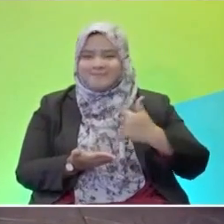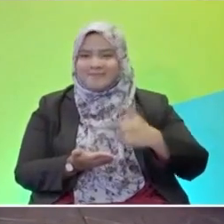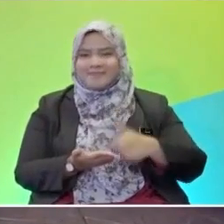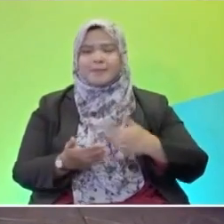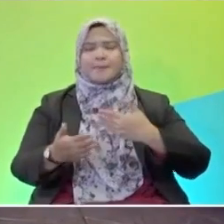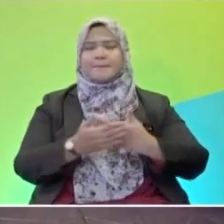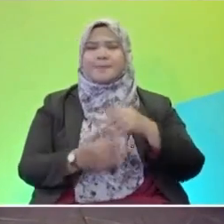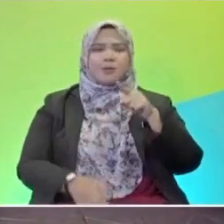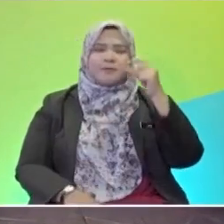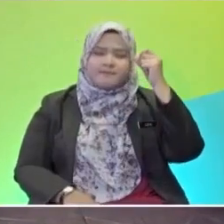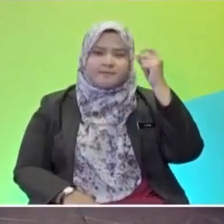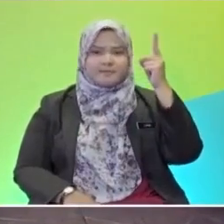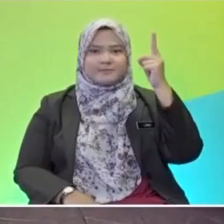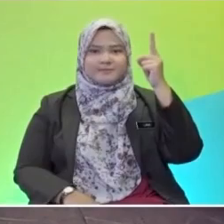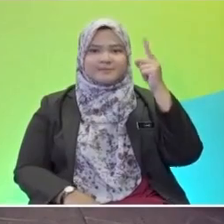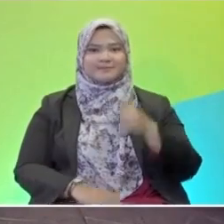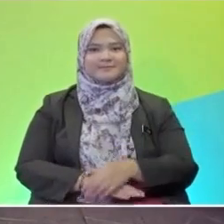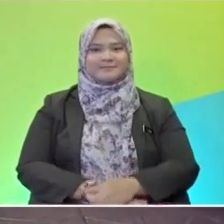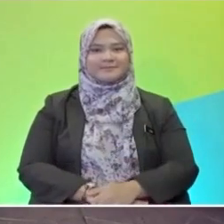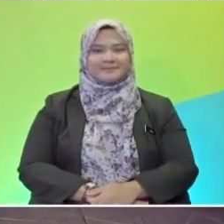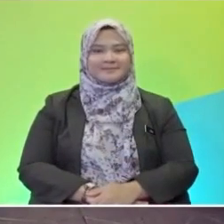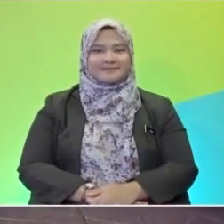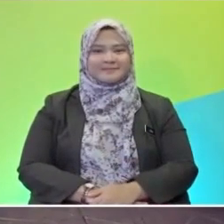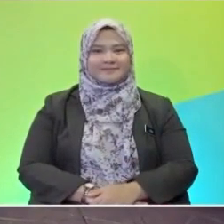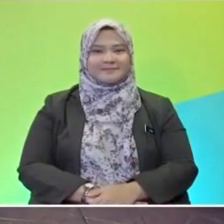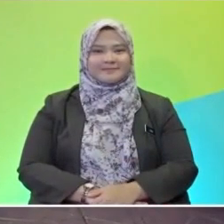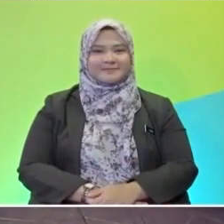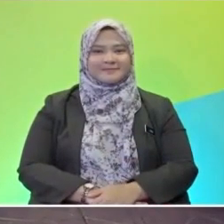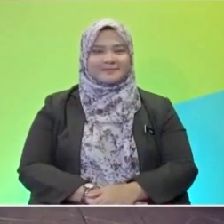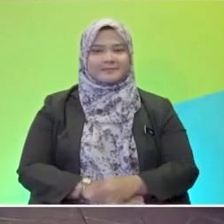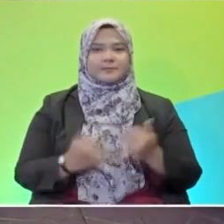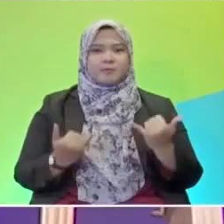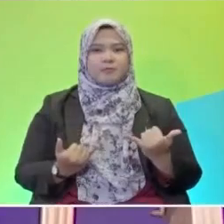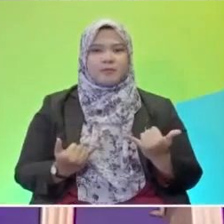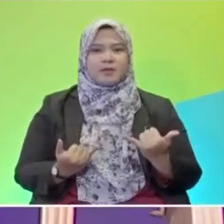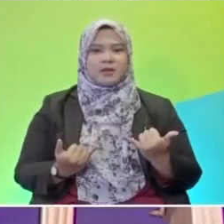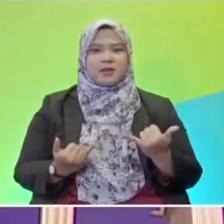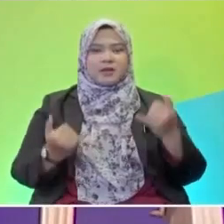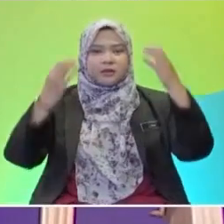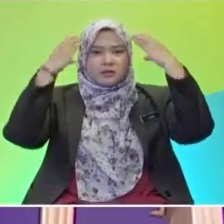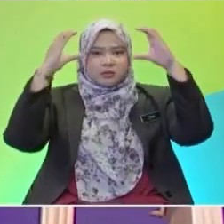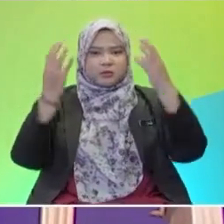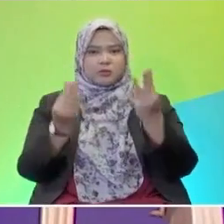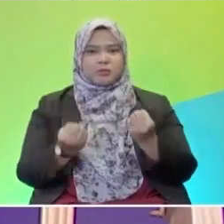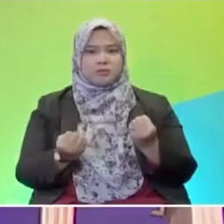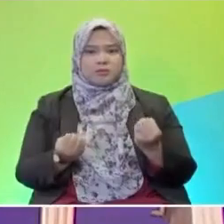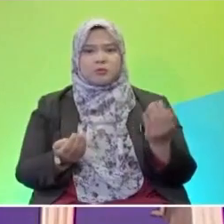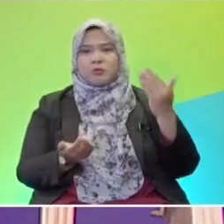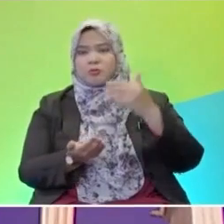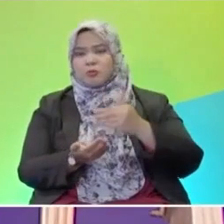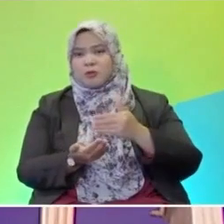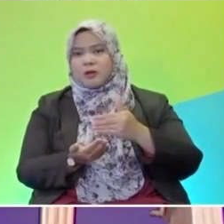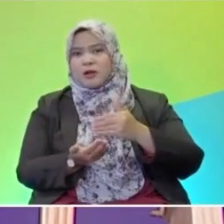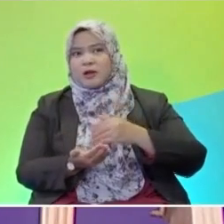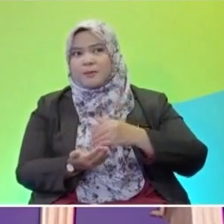berikan sedikit rumusan ringkas perkiraan dengan topik kita SMP 30 menit silakan Baiklah saya apa yang saya amat harapkan agar